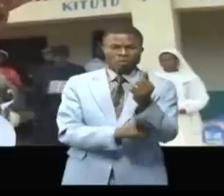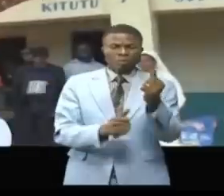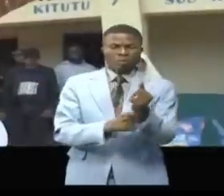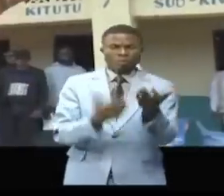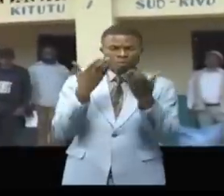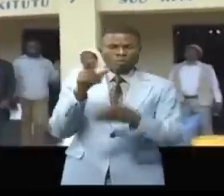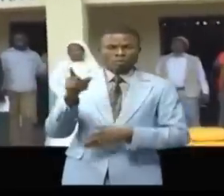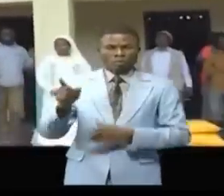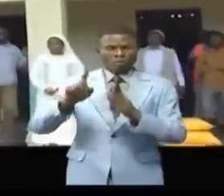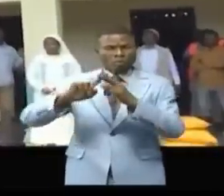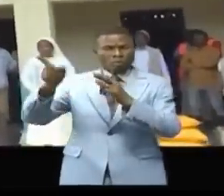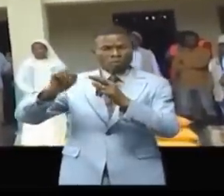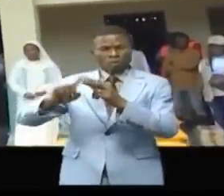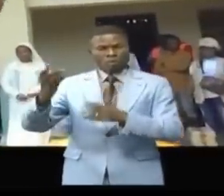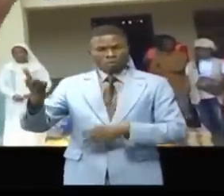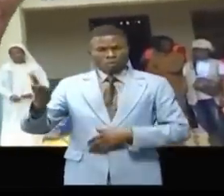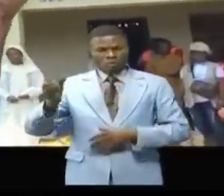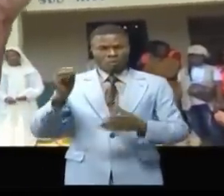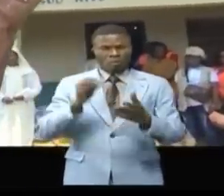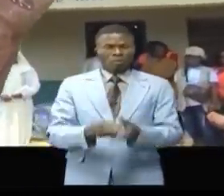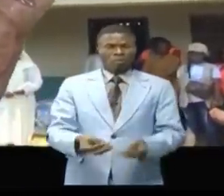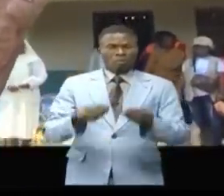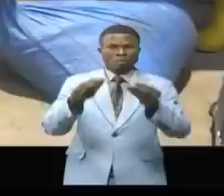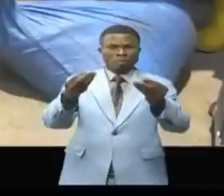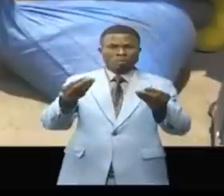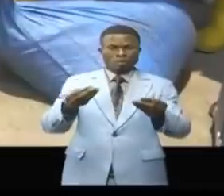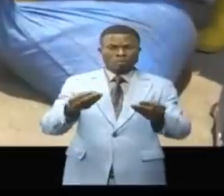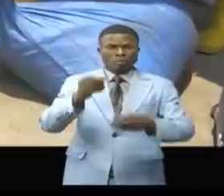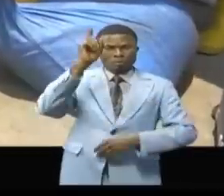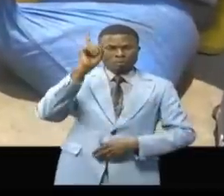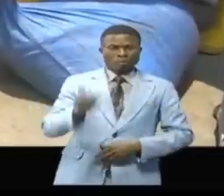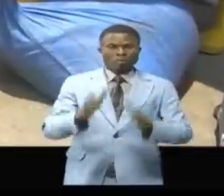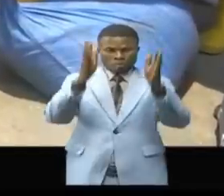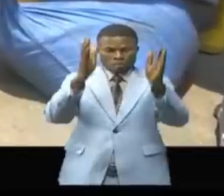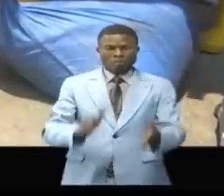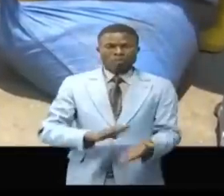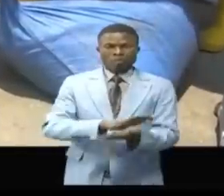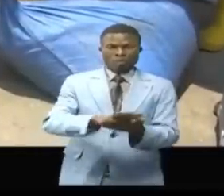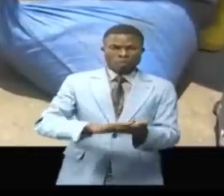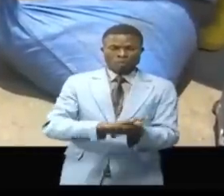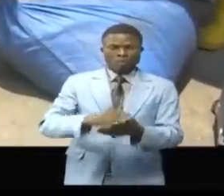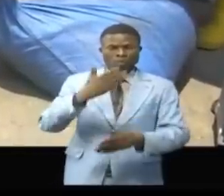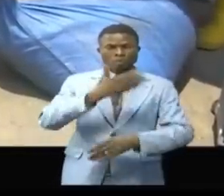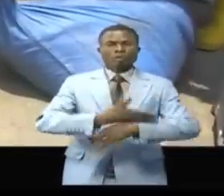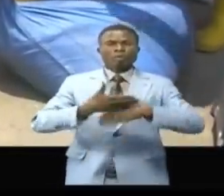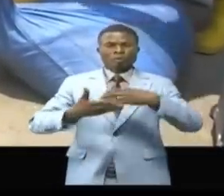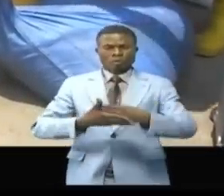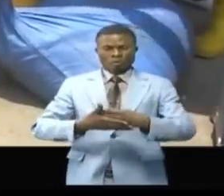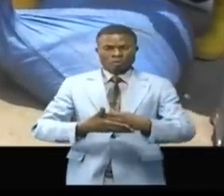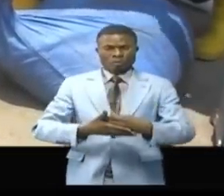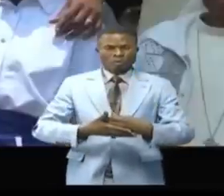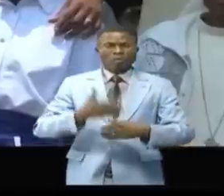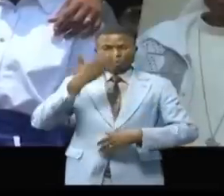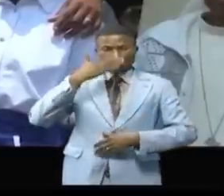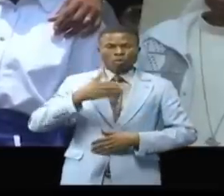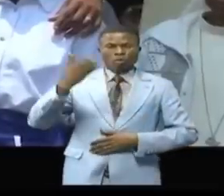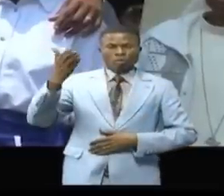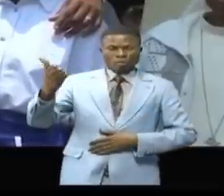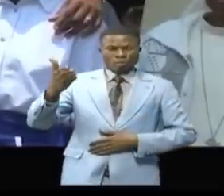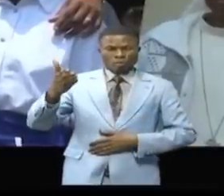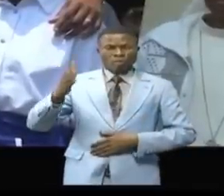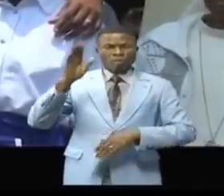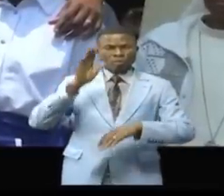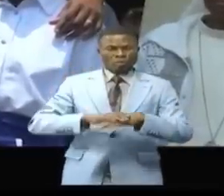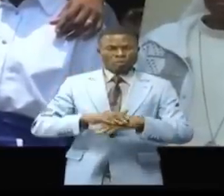récipiendaires. En outre, il a remis près des 100 sacs de ciment pour la réhabilitation de l'ISP Kamituga, touché